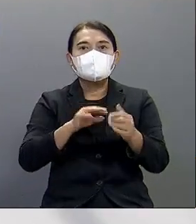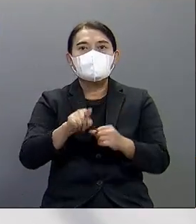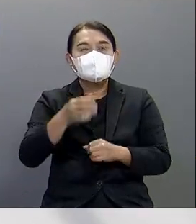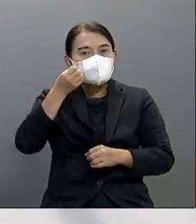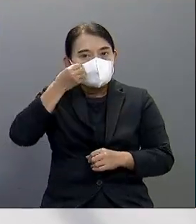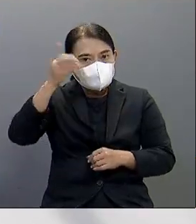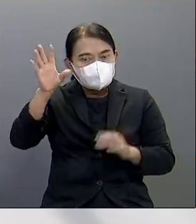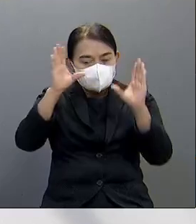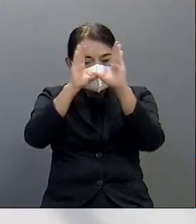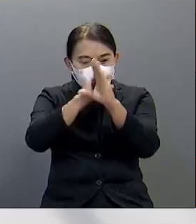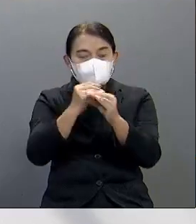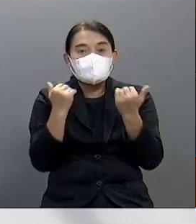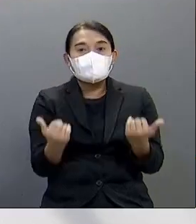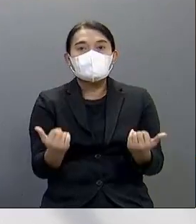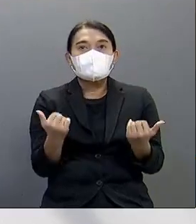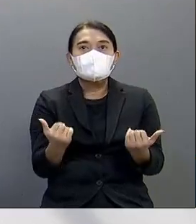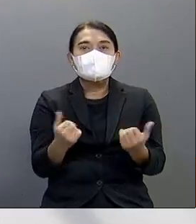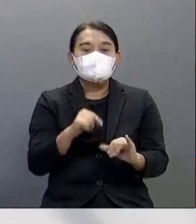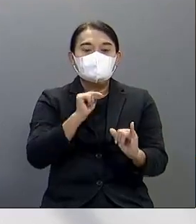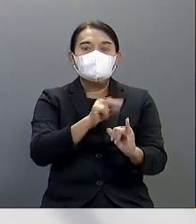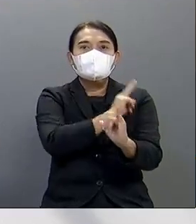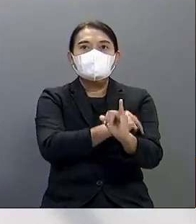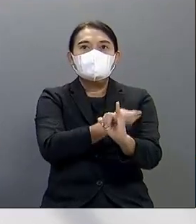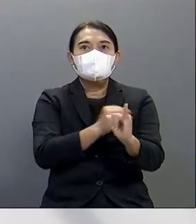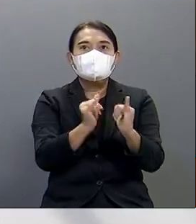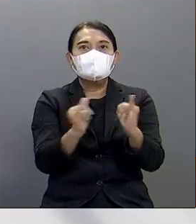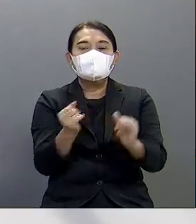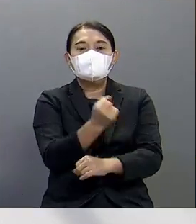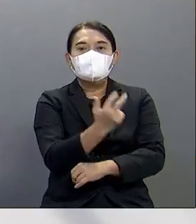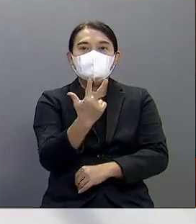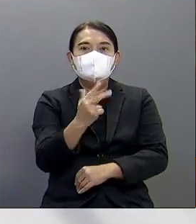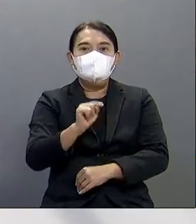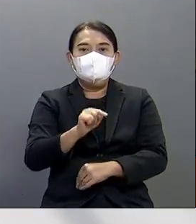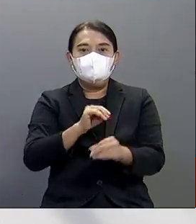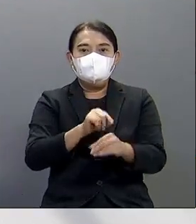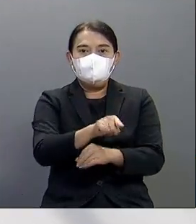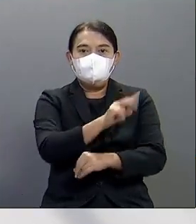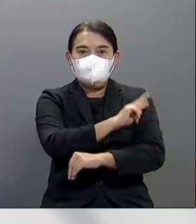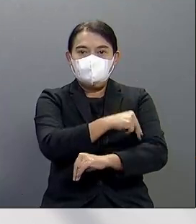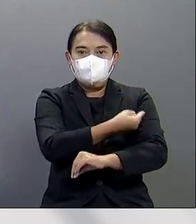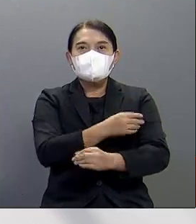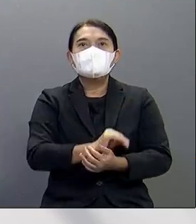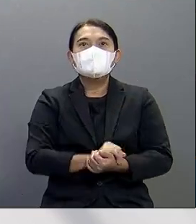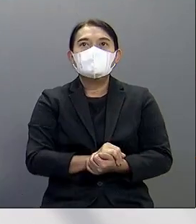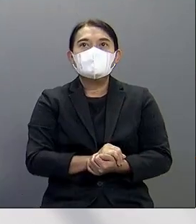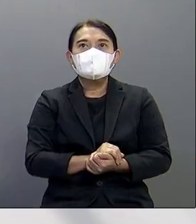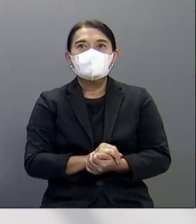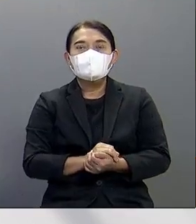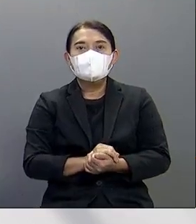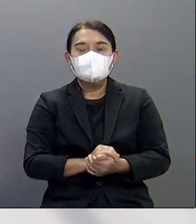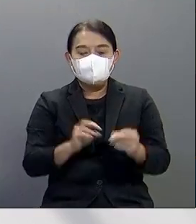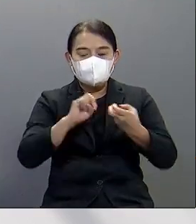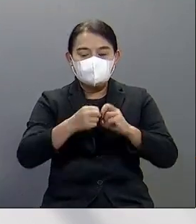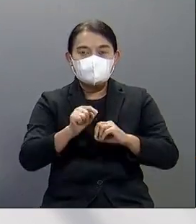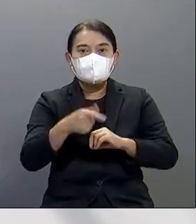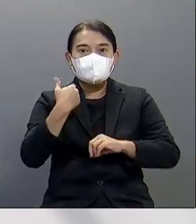นครับตอนนี้ก็คือมีน้องที่รักษาตัวอยู่โรงพยาบาลอยู่3คนครับ ค่ะ ค่ะฟังแบบนี้แล้วมีพื้นที่ที่เจอปัญหาเนี่ย